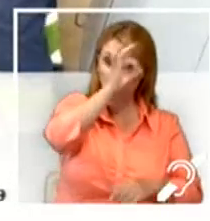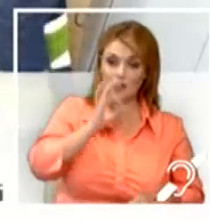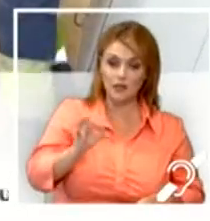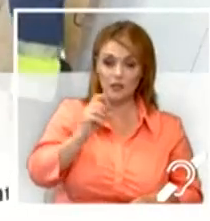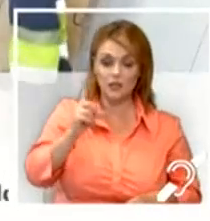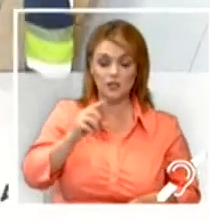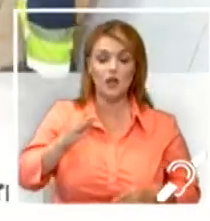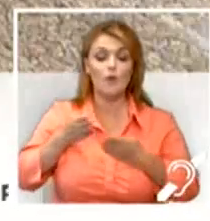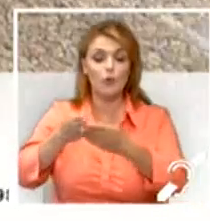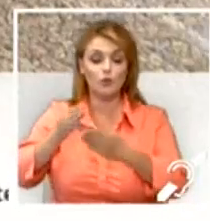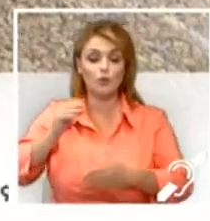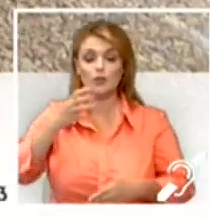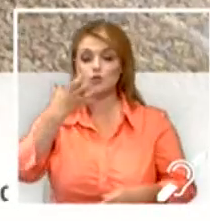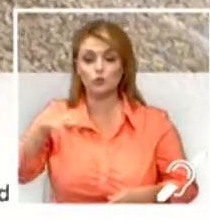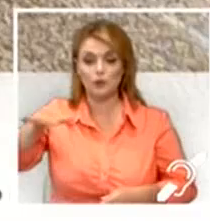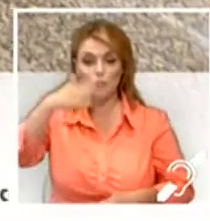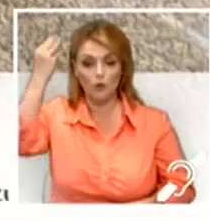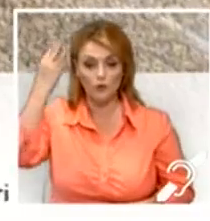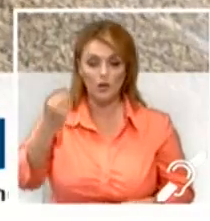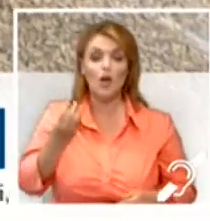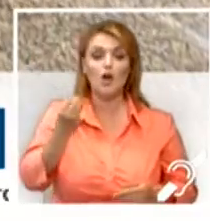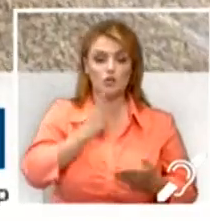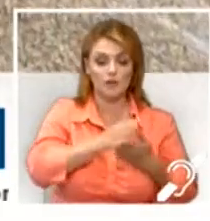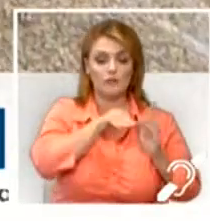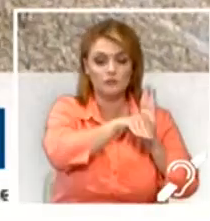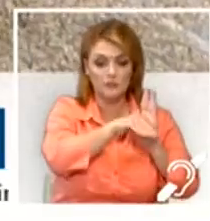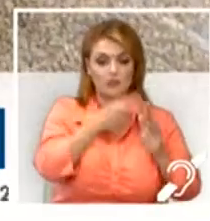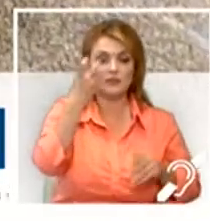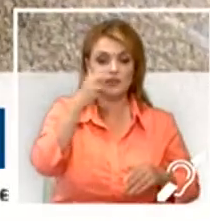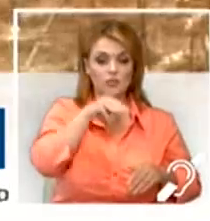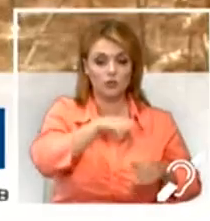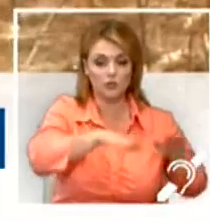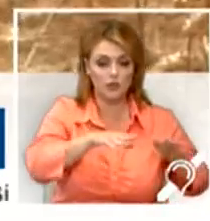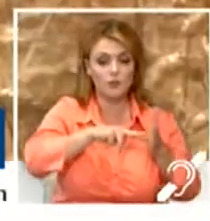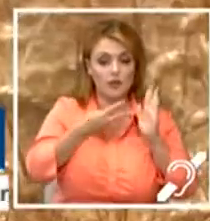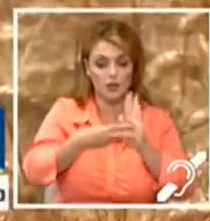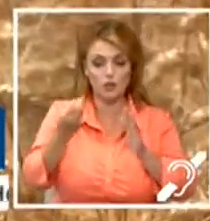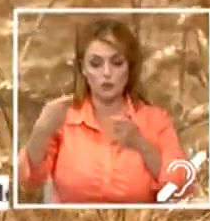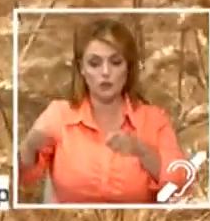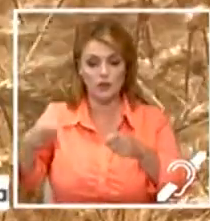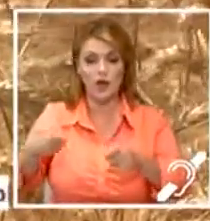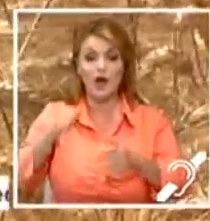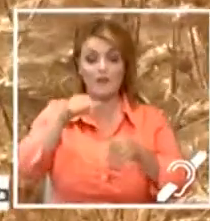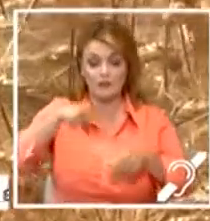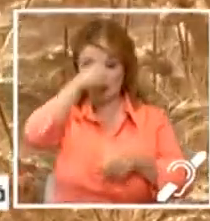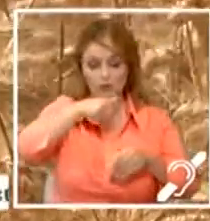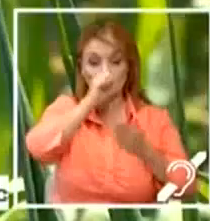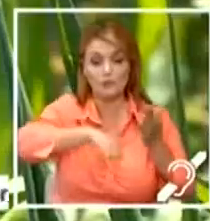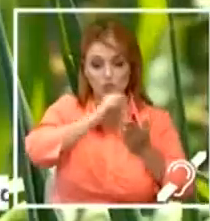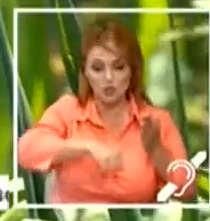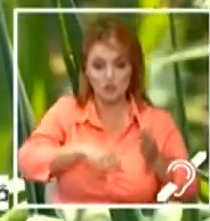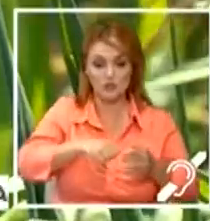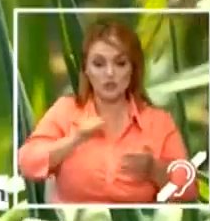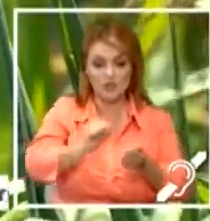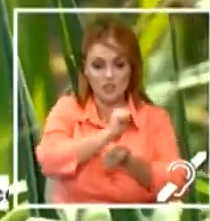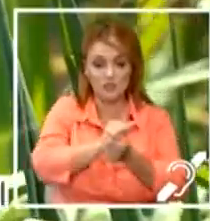portul Giurgiulești. În prezent, în stocuri mai sunt 200.000 de tone de grâu ce urmează să fie exportat. În acest an, din cauza secetei, recolta de grâu va